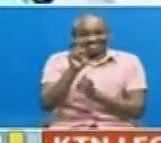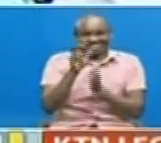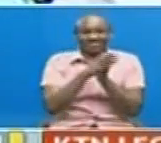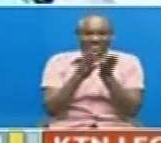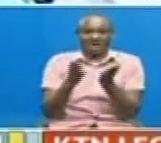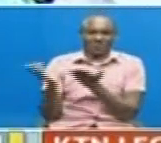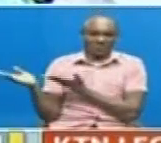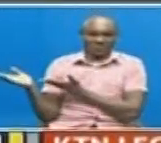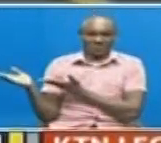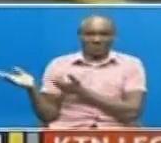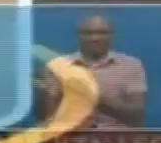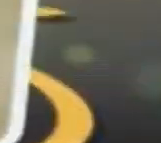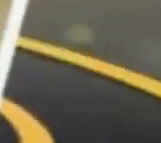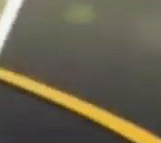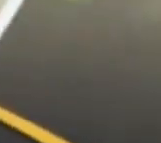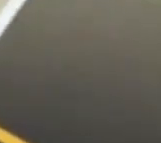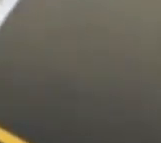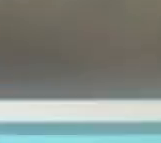ifuatayo.